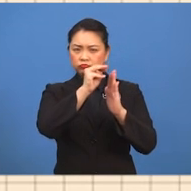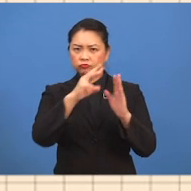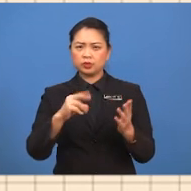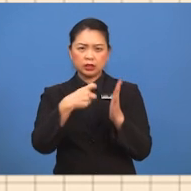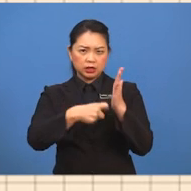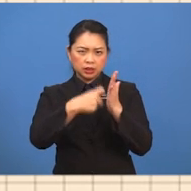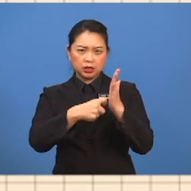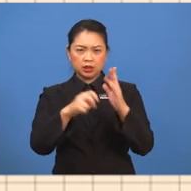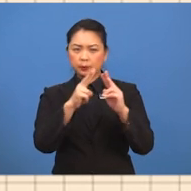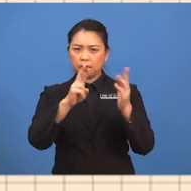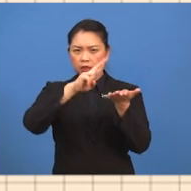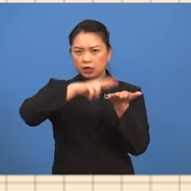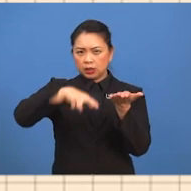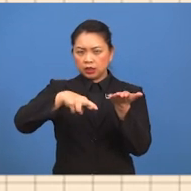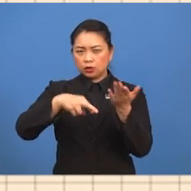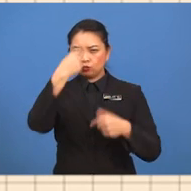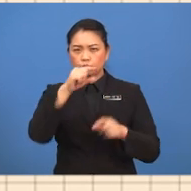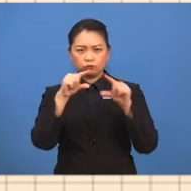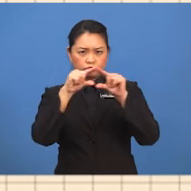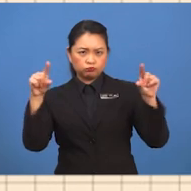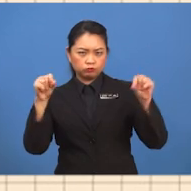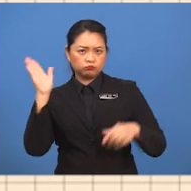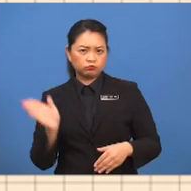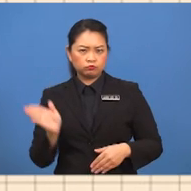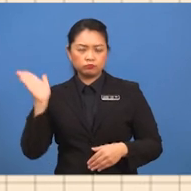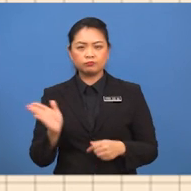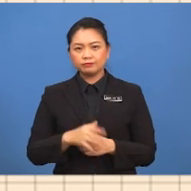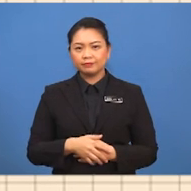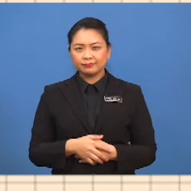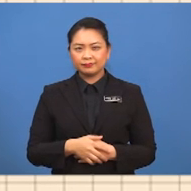minimum bagi data tersebut?